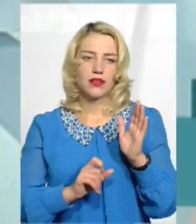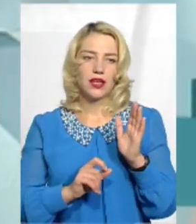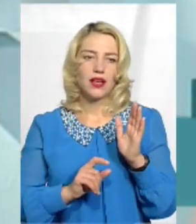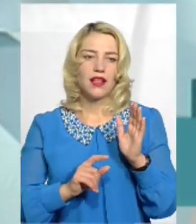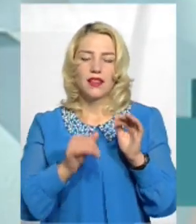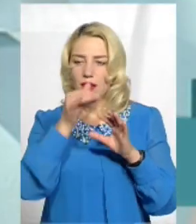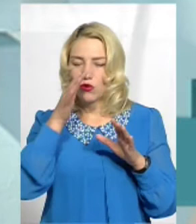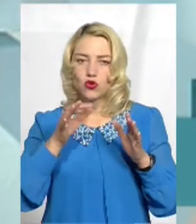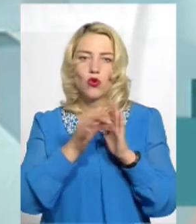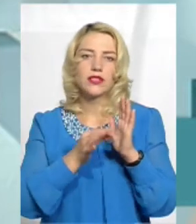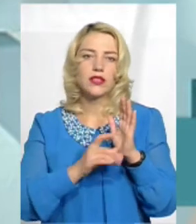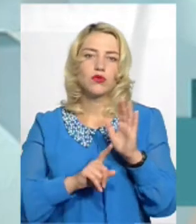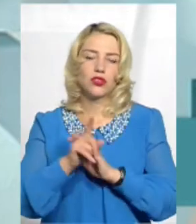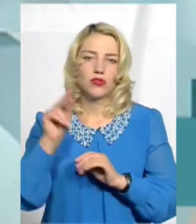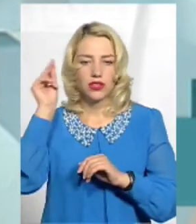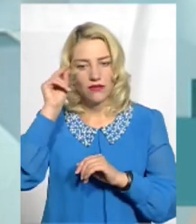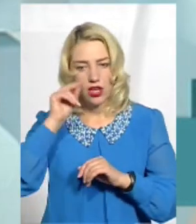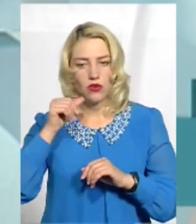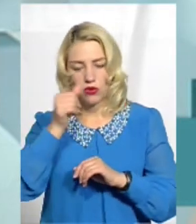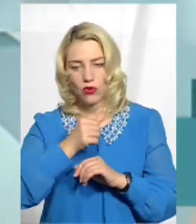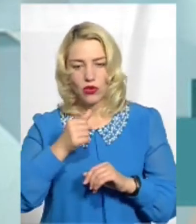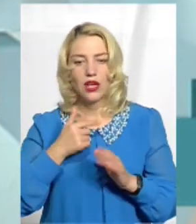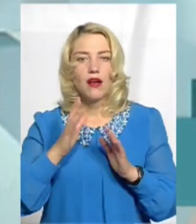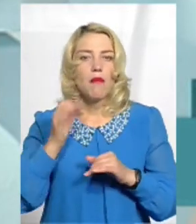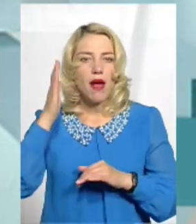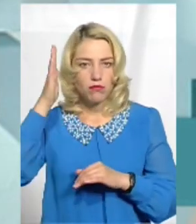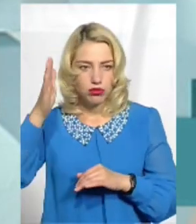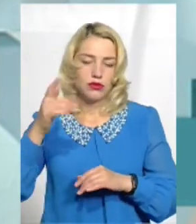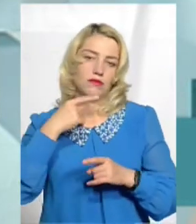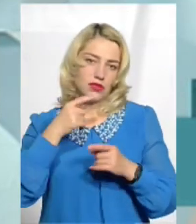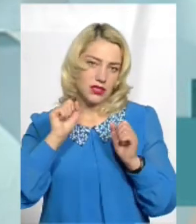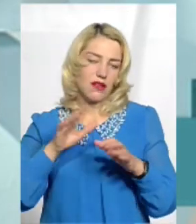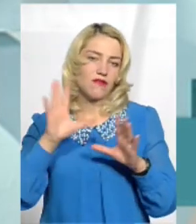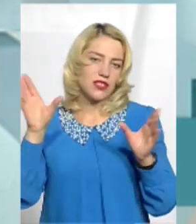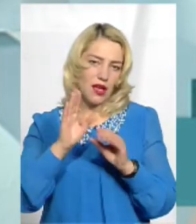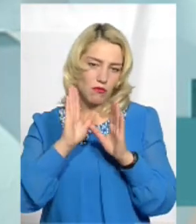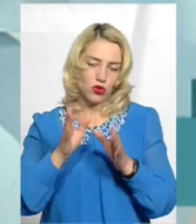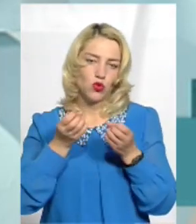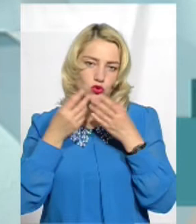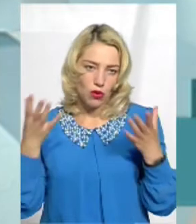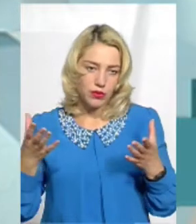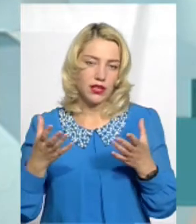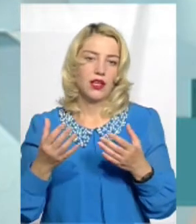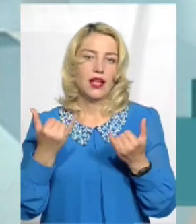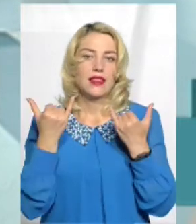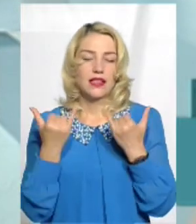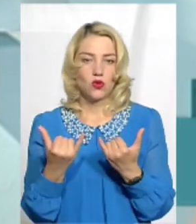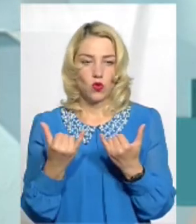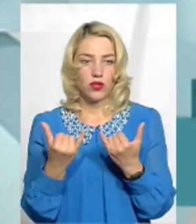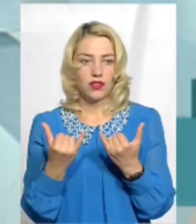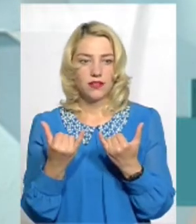буде видно, так? Можу оцінити той майбутній початок оптимістично. Все в нас буде добре. На